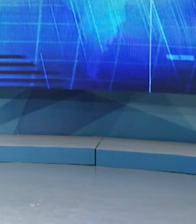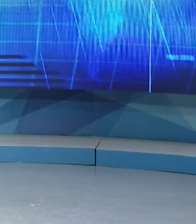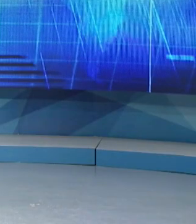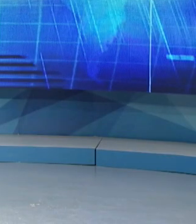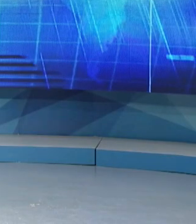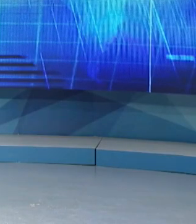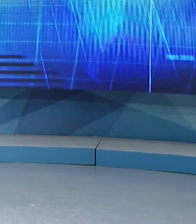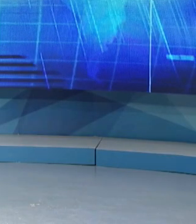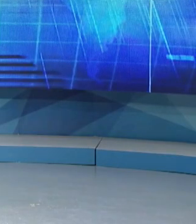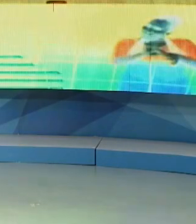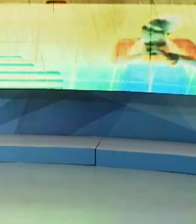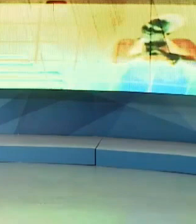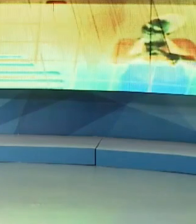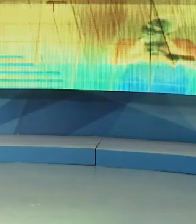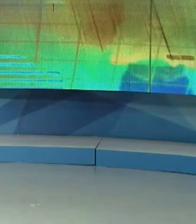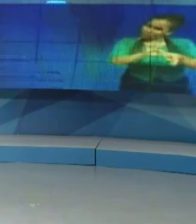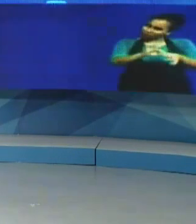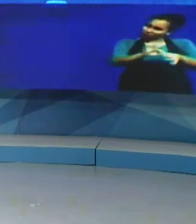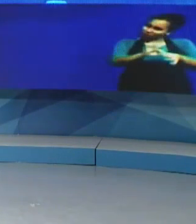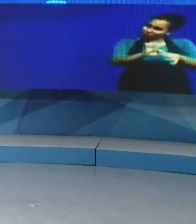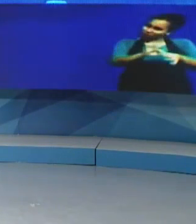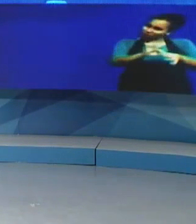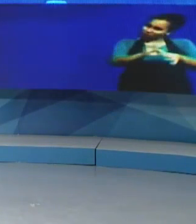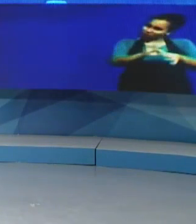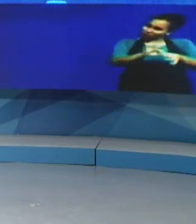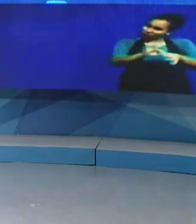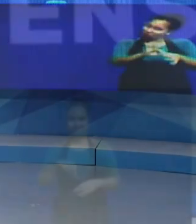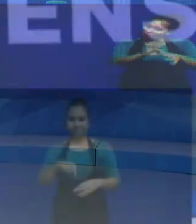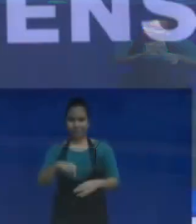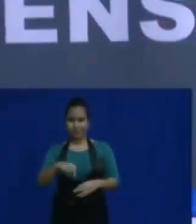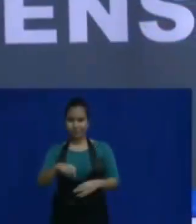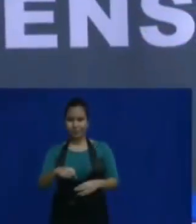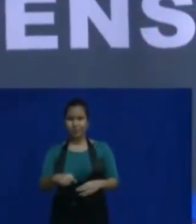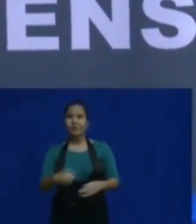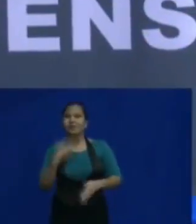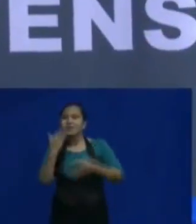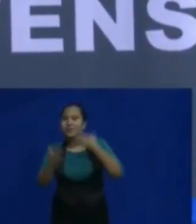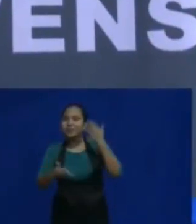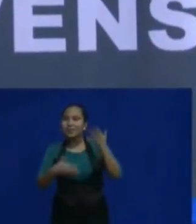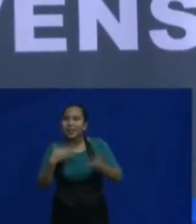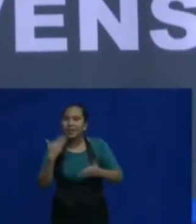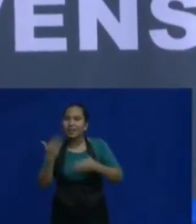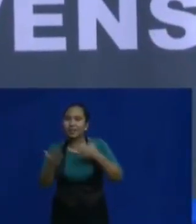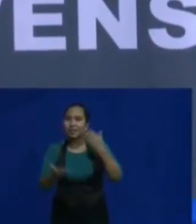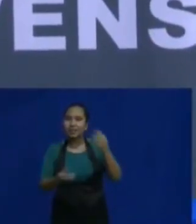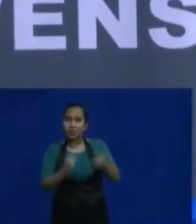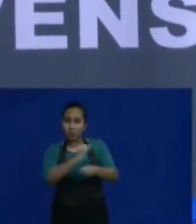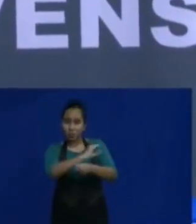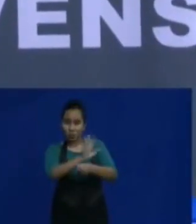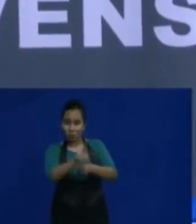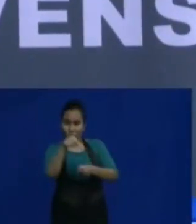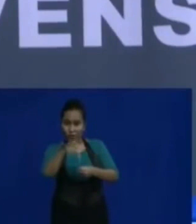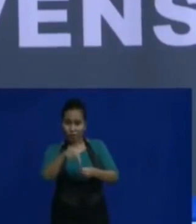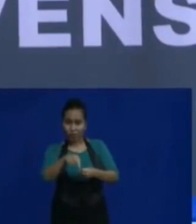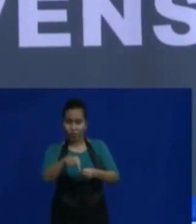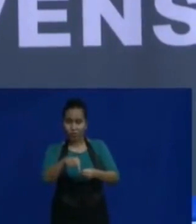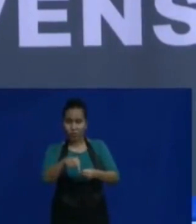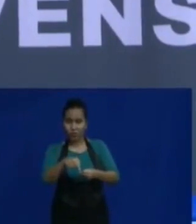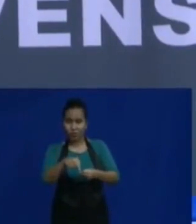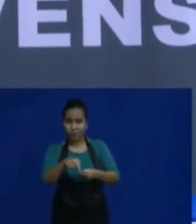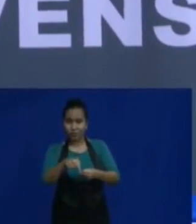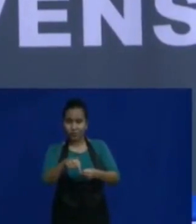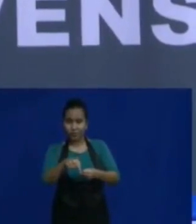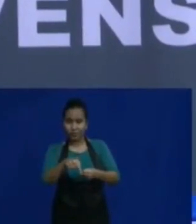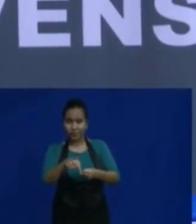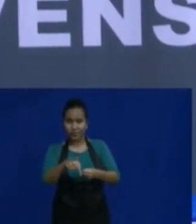De epidemioloog Ingrid Krishnaraj zegt dat de COVID-19-gevallen in Suriname al sinds een maand verder aan het